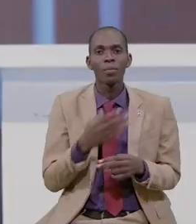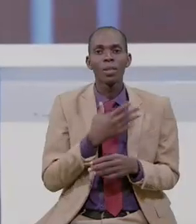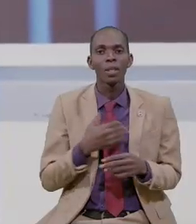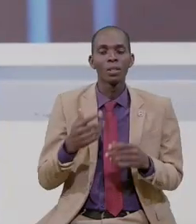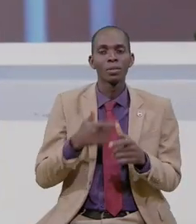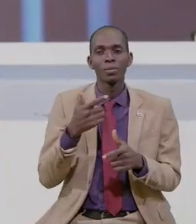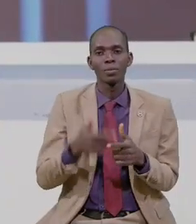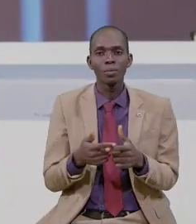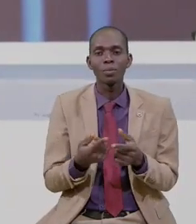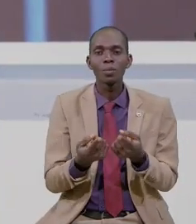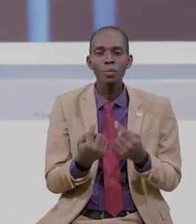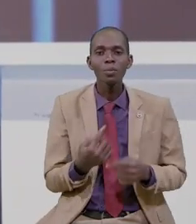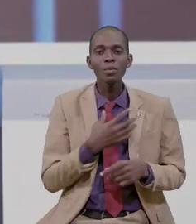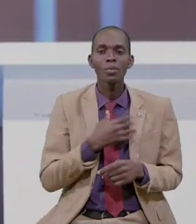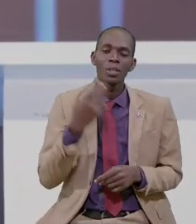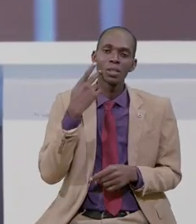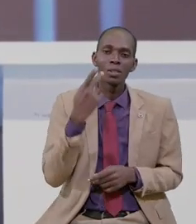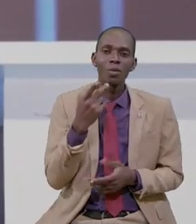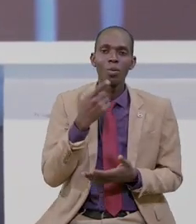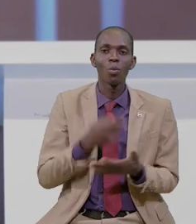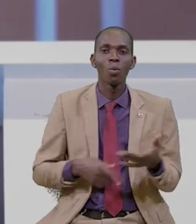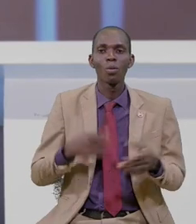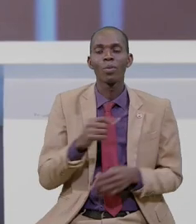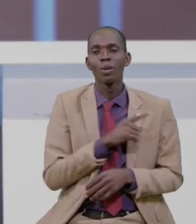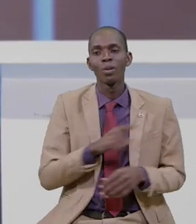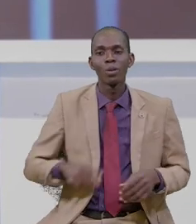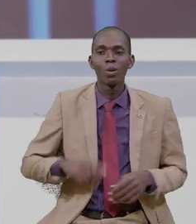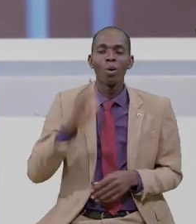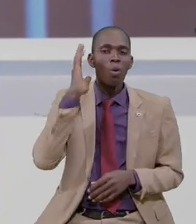Ensuite, venez voir ce que le Seigneur fera.